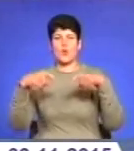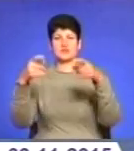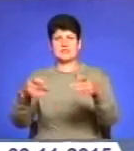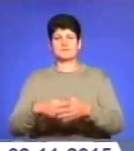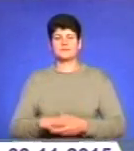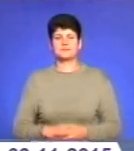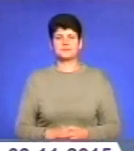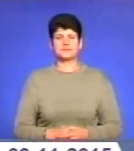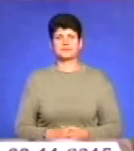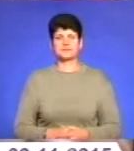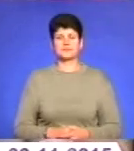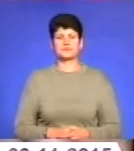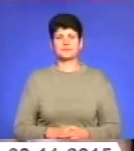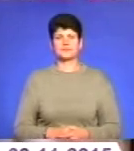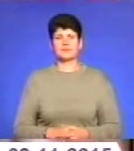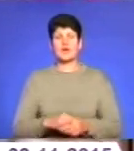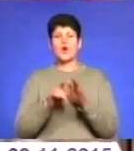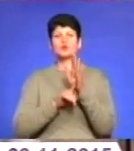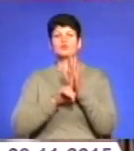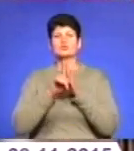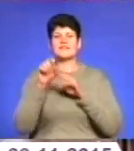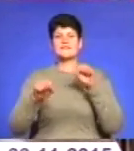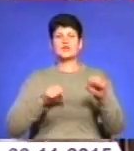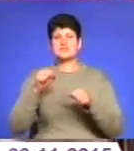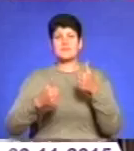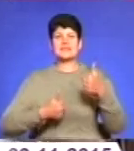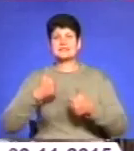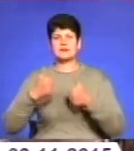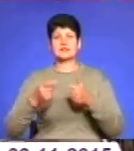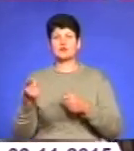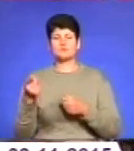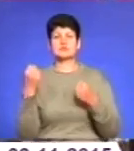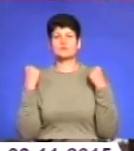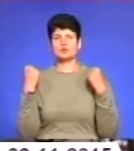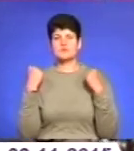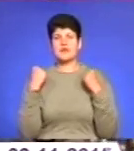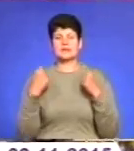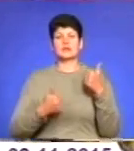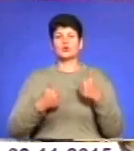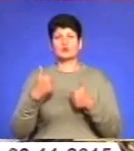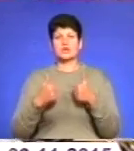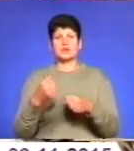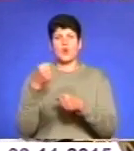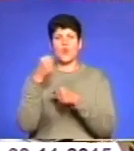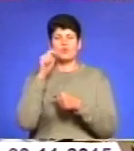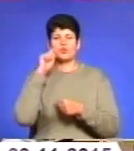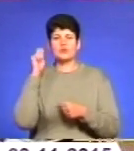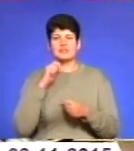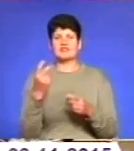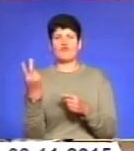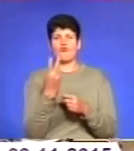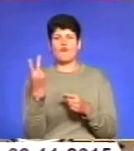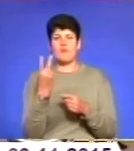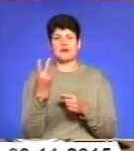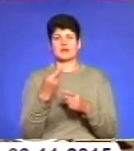Ірини Демчук. Розпочали велосипедні змагання тернопільські спортсмени на турнірі на Кубок України в парній гонці серед чоловіків